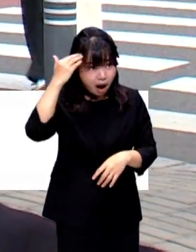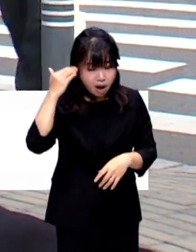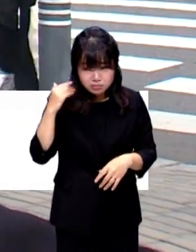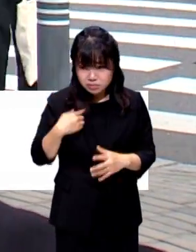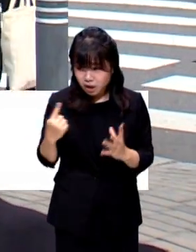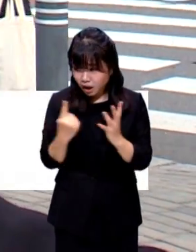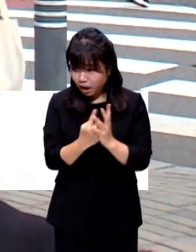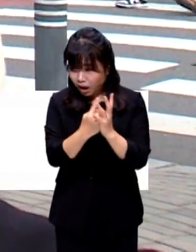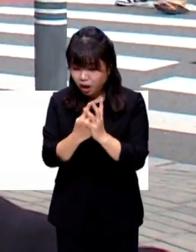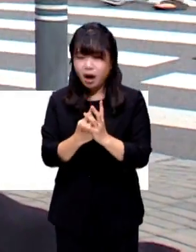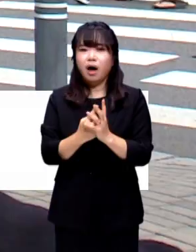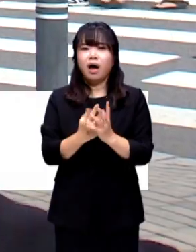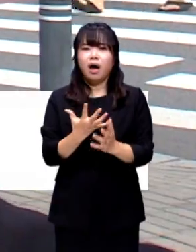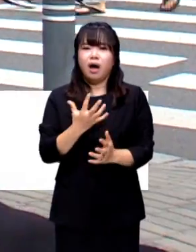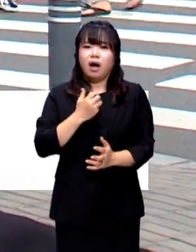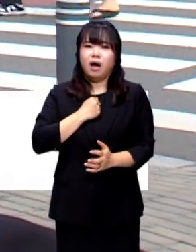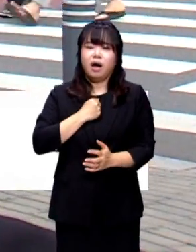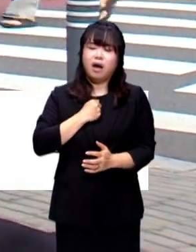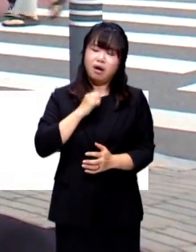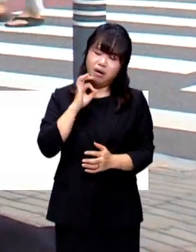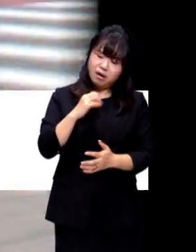일이 벌어지니까 너무